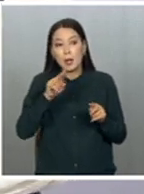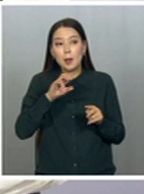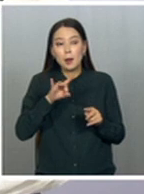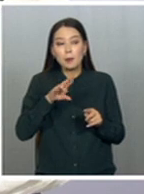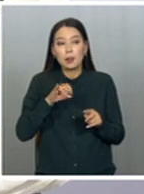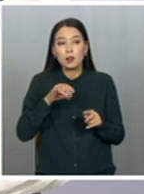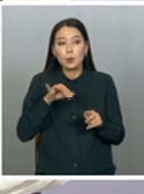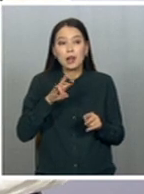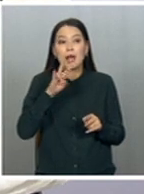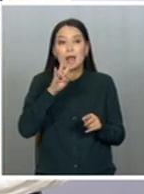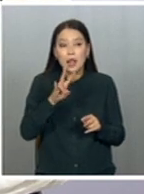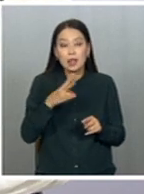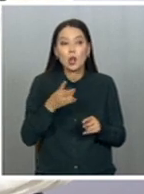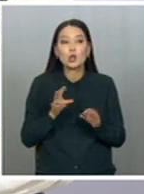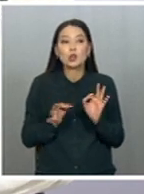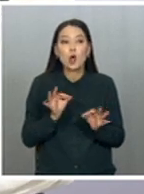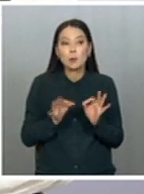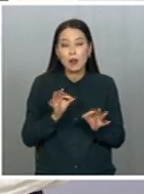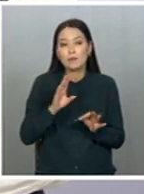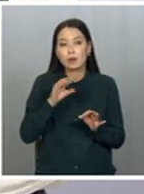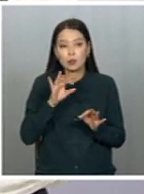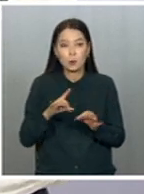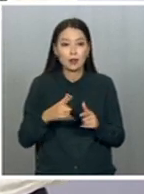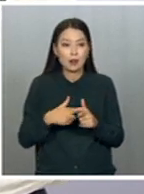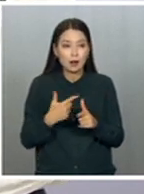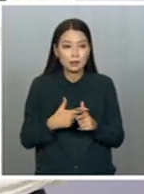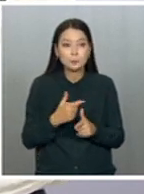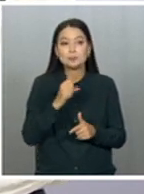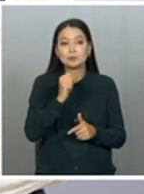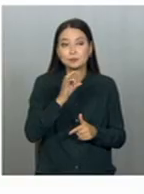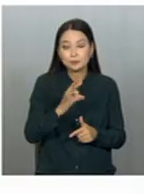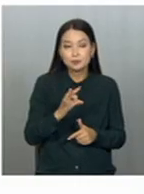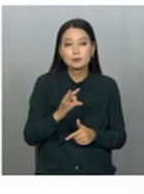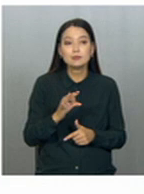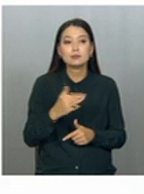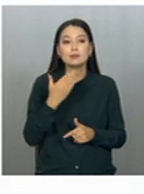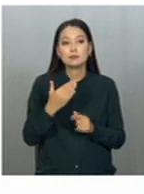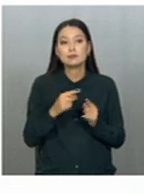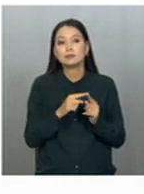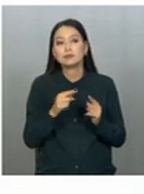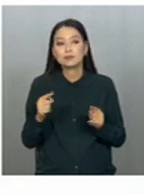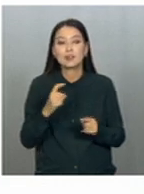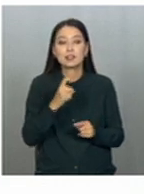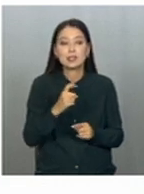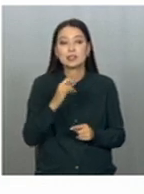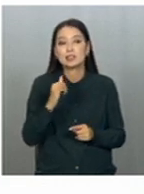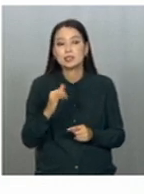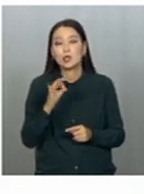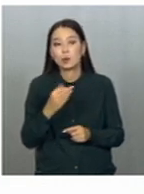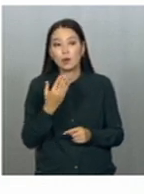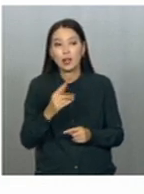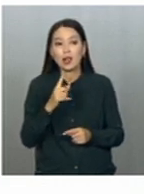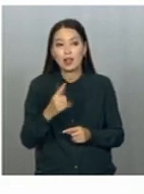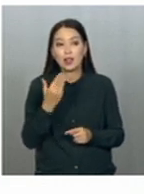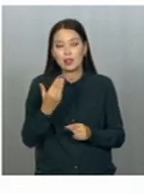векторы нормал вектор деп атайды. А0 нүктесі координаттары X0, Y0 болатын ол L